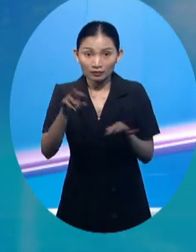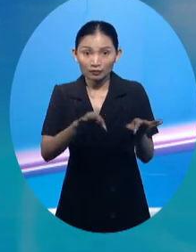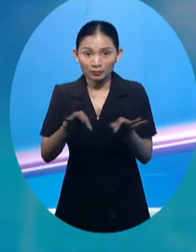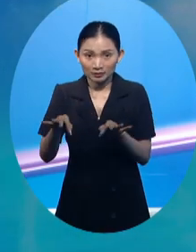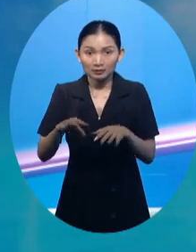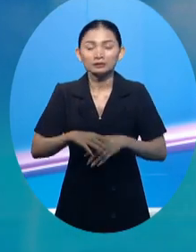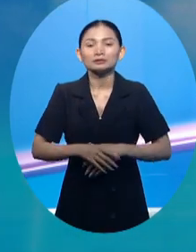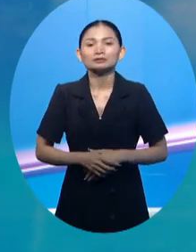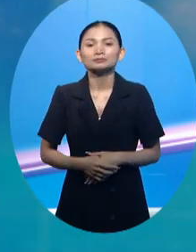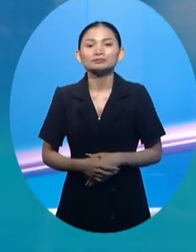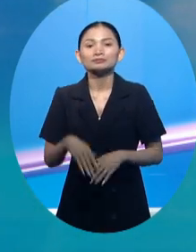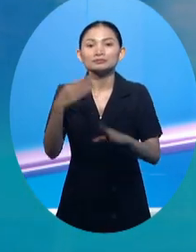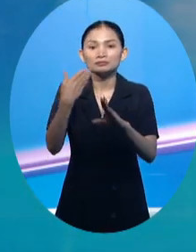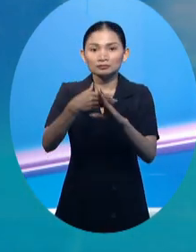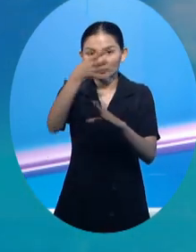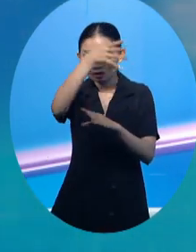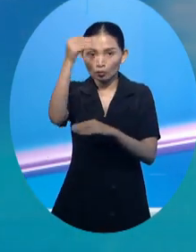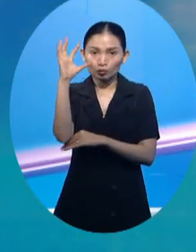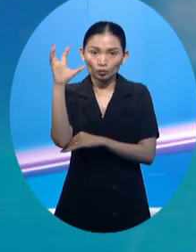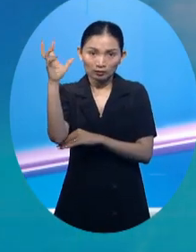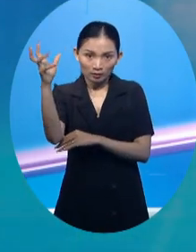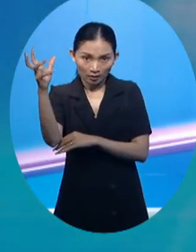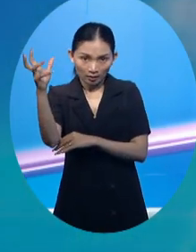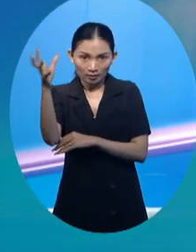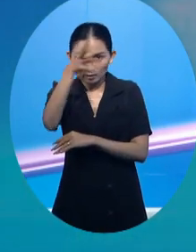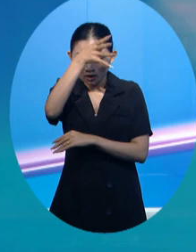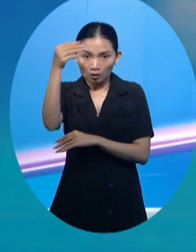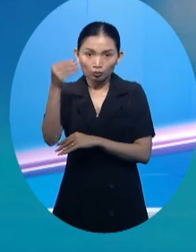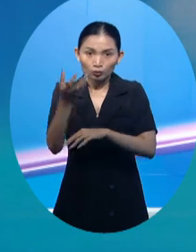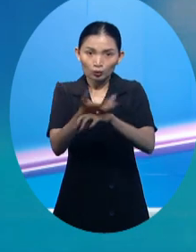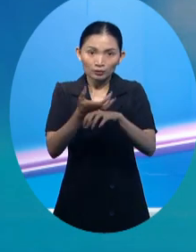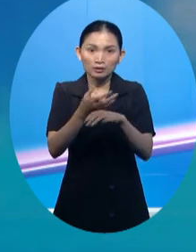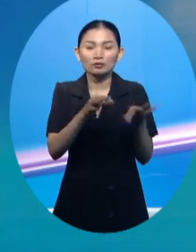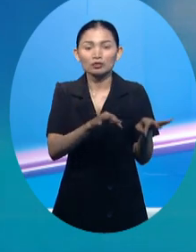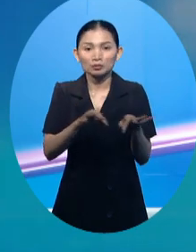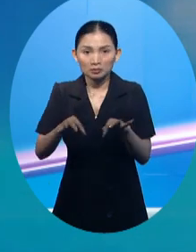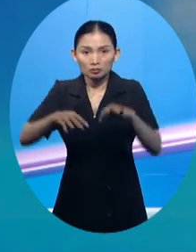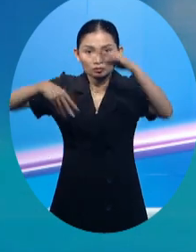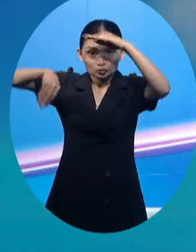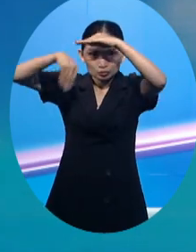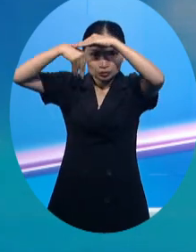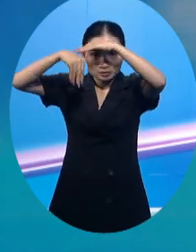trường Đại học Quốc tế Đại học Quốc gia thành phố Hồ Chí Minh vừa tổ chức lễ tốt nghiệp đại học và sau đại học năm